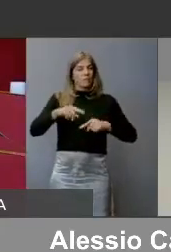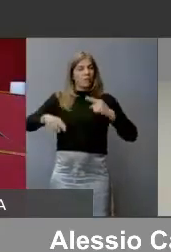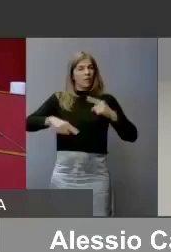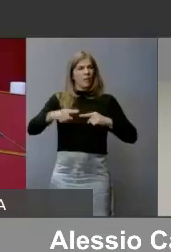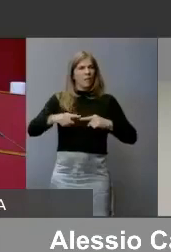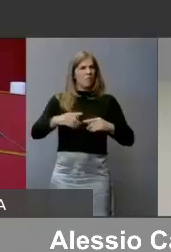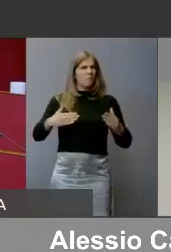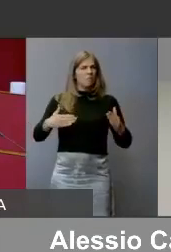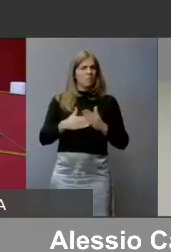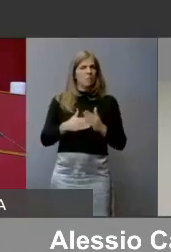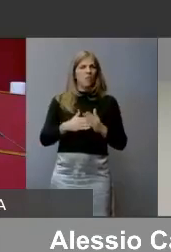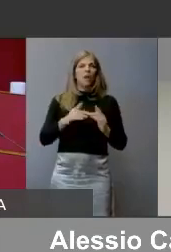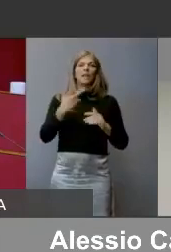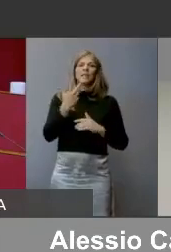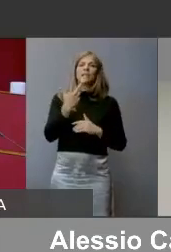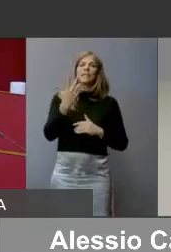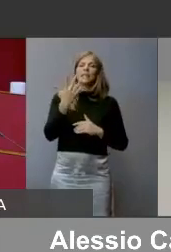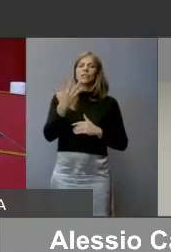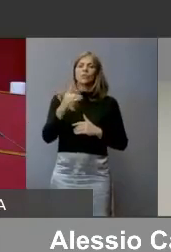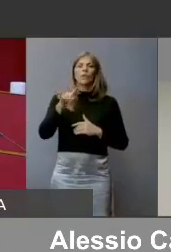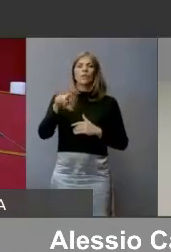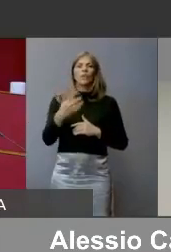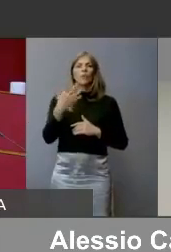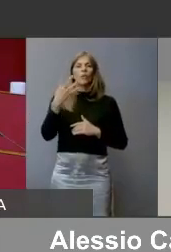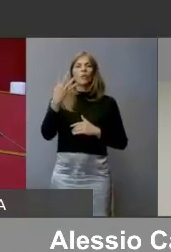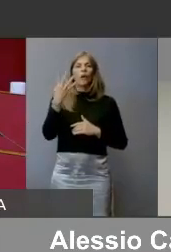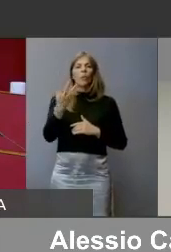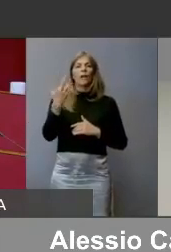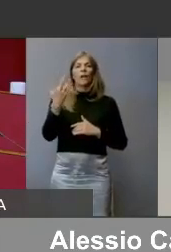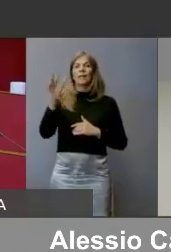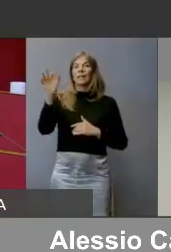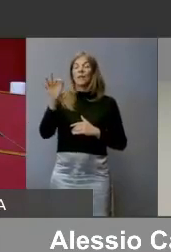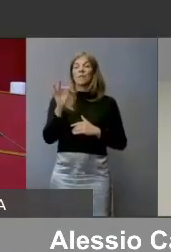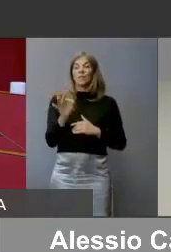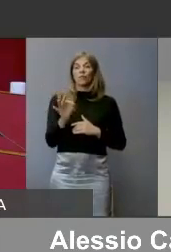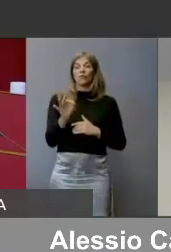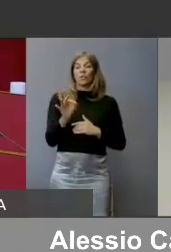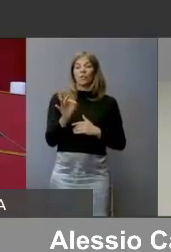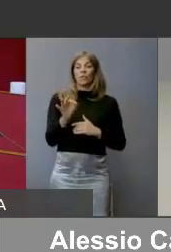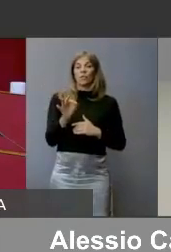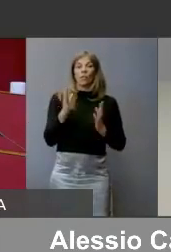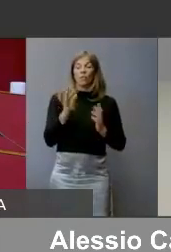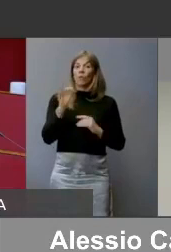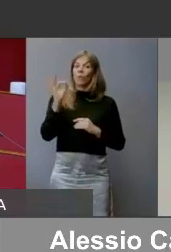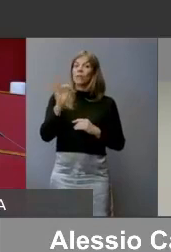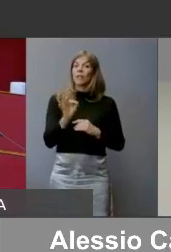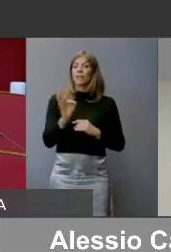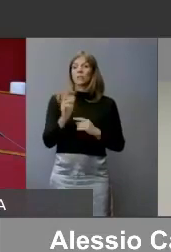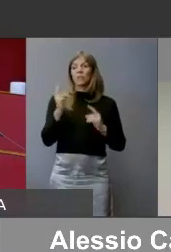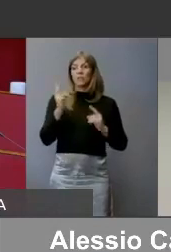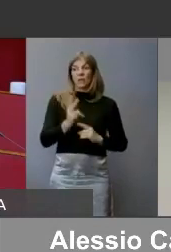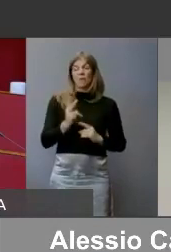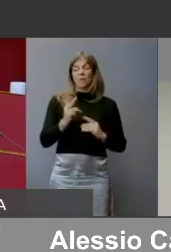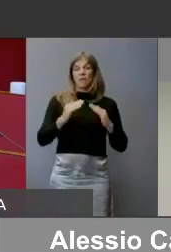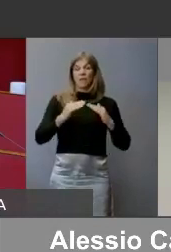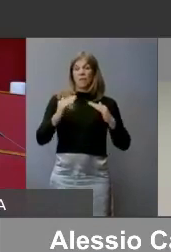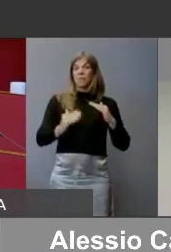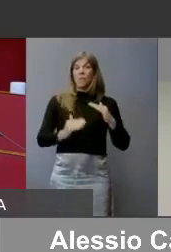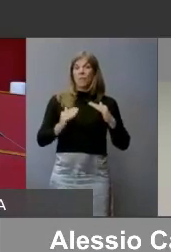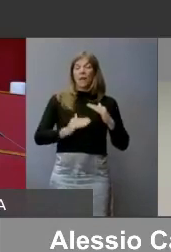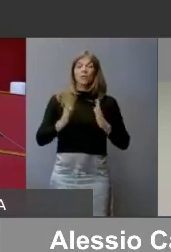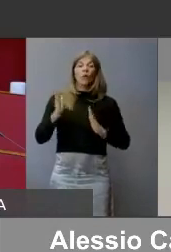al 35,41 siamo ad un tasso addirittura inferiore rispetto a quello del 2019